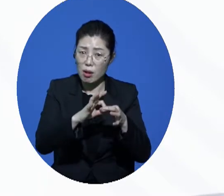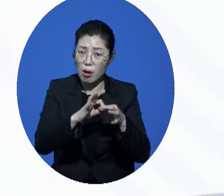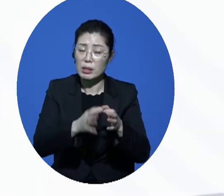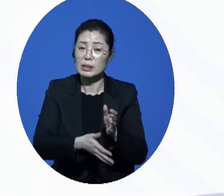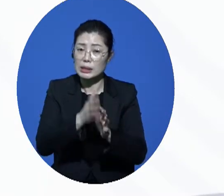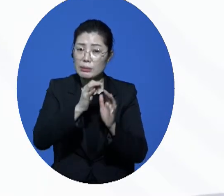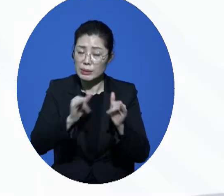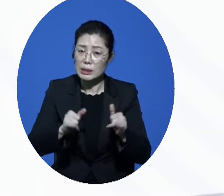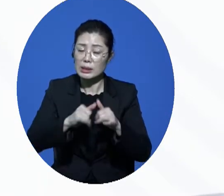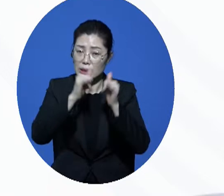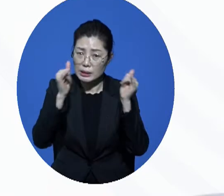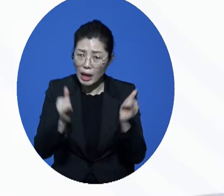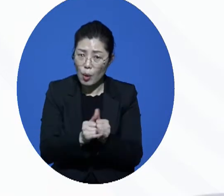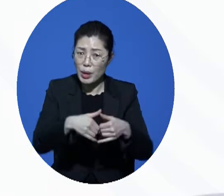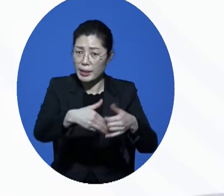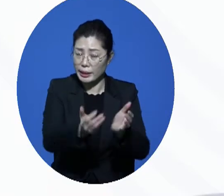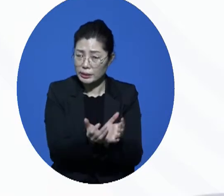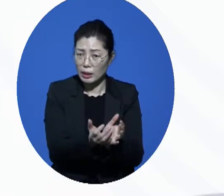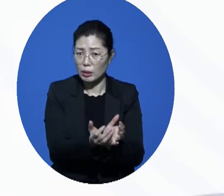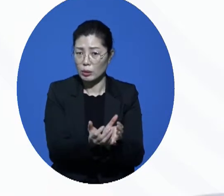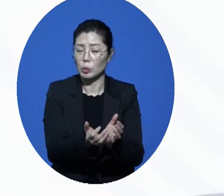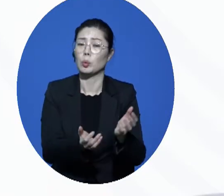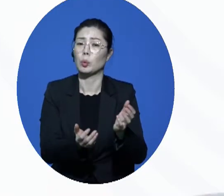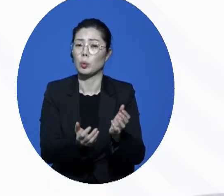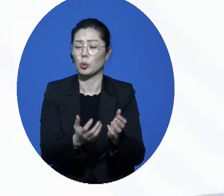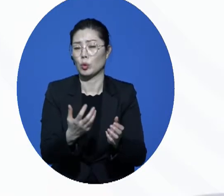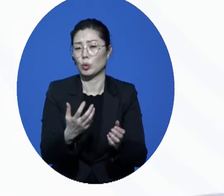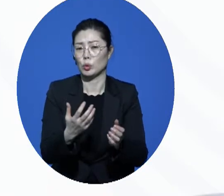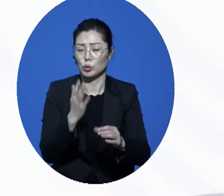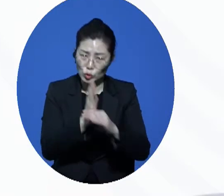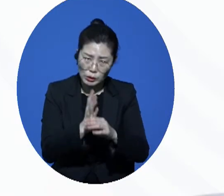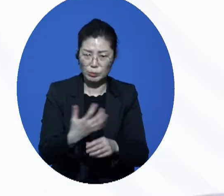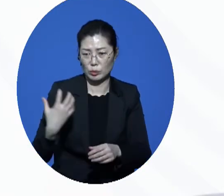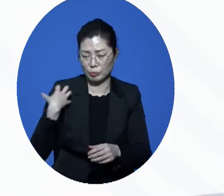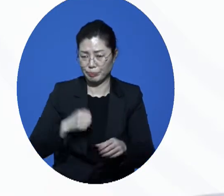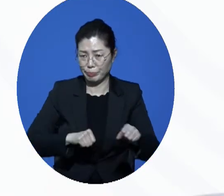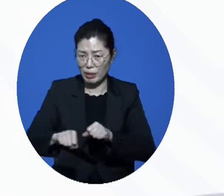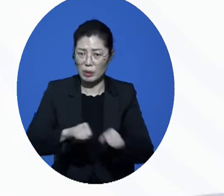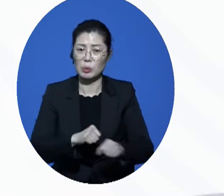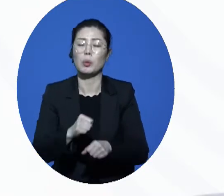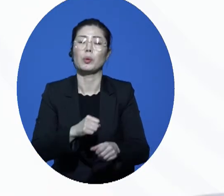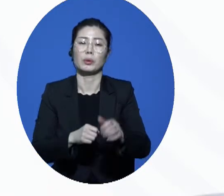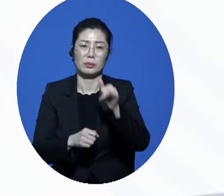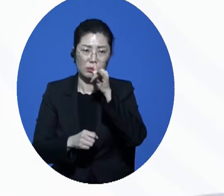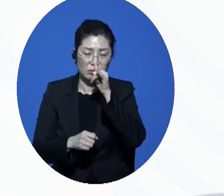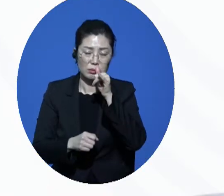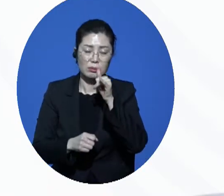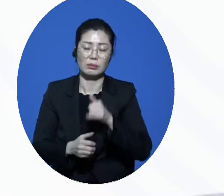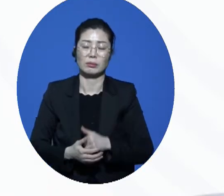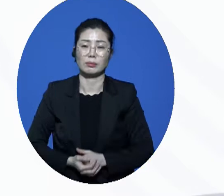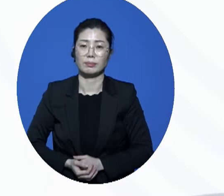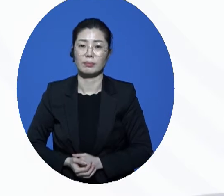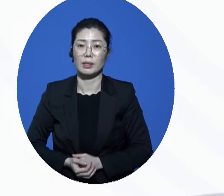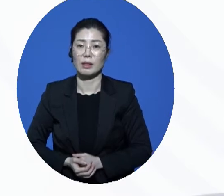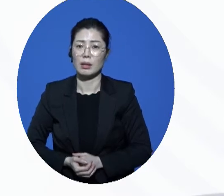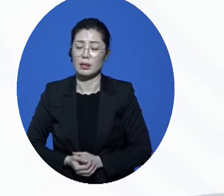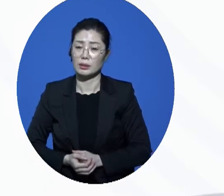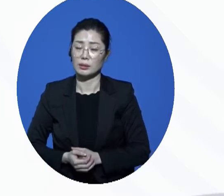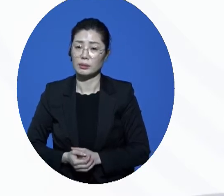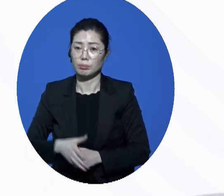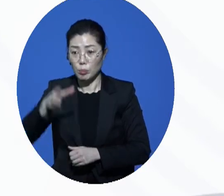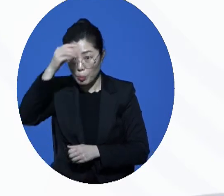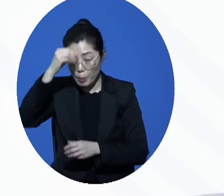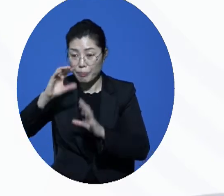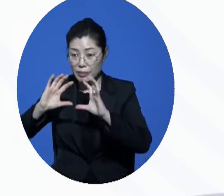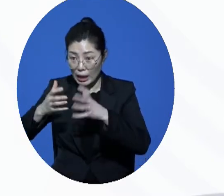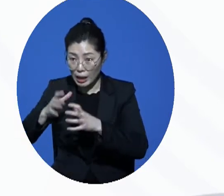시민사회 단체가 주된 역할을 맡았다는 점도 확인이 되었습니다. 그래서 어떤 좋은 모범 사례들이 발견되었던 그런 국가들을 보면